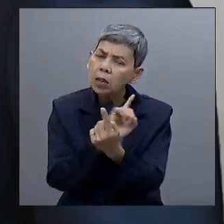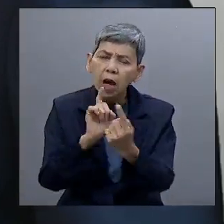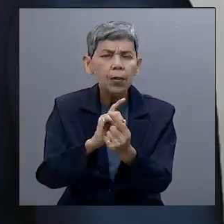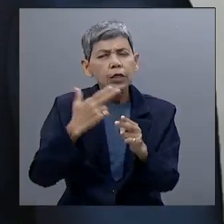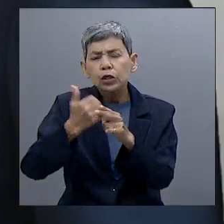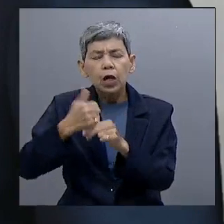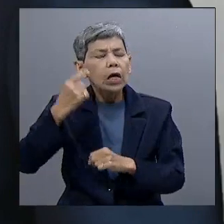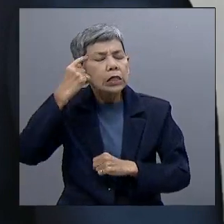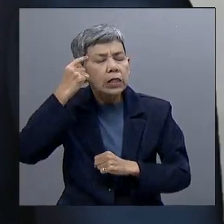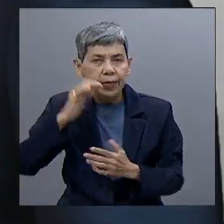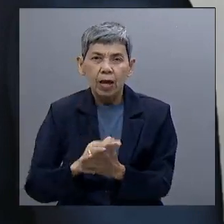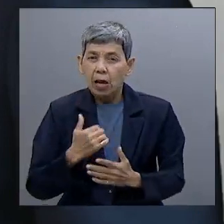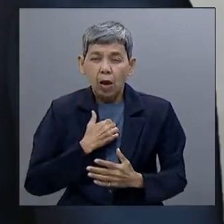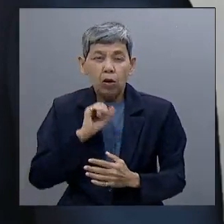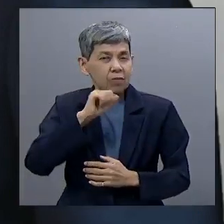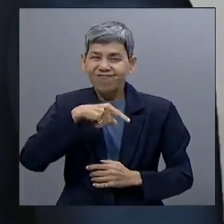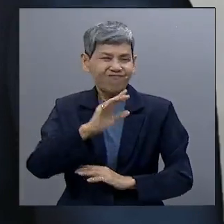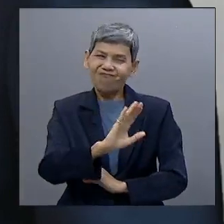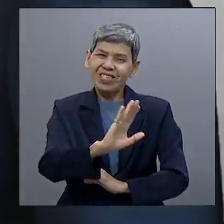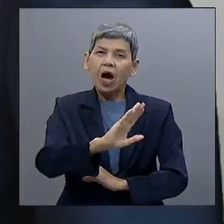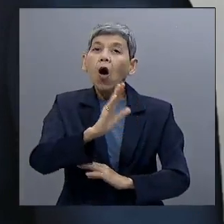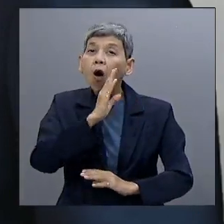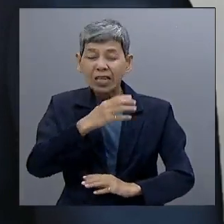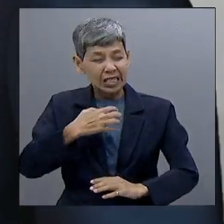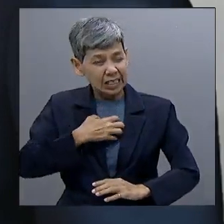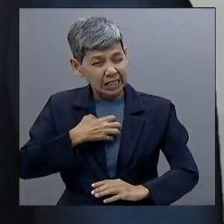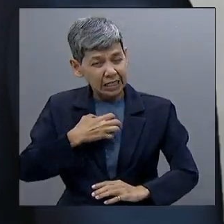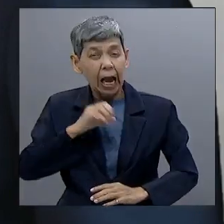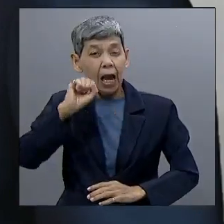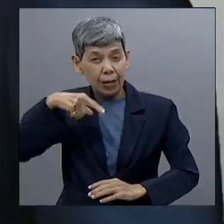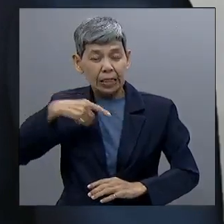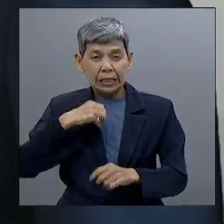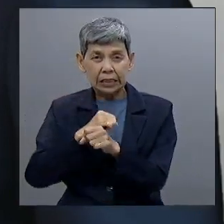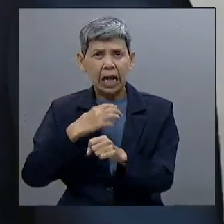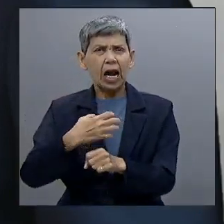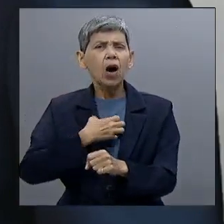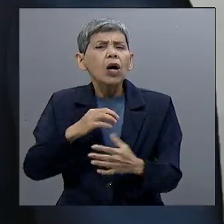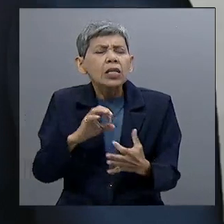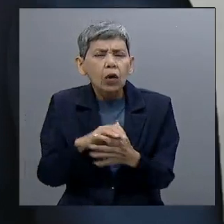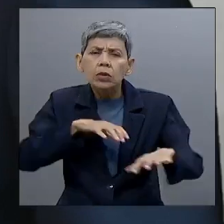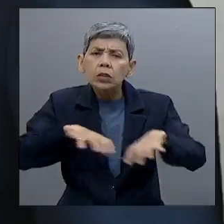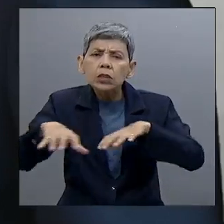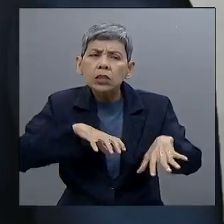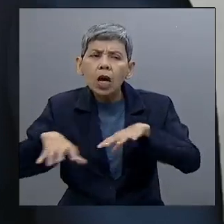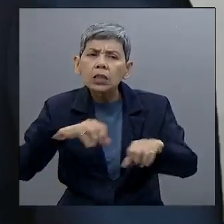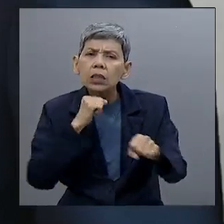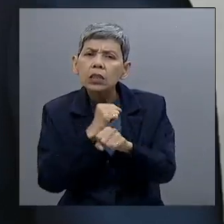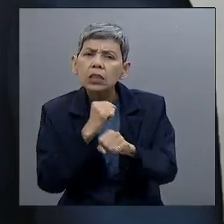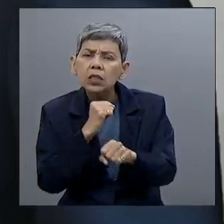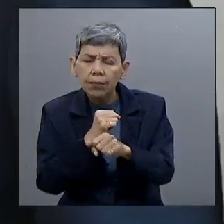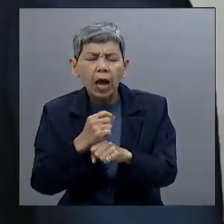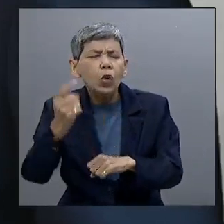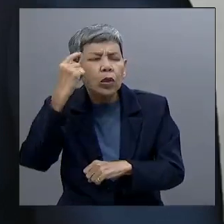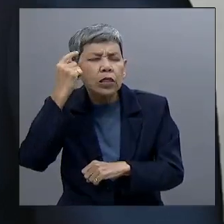จะเรียกแต่มันไม่ใช่ซอฟต์พาวเวอร ์ ถ้าต้องการใช้มันเป็นซอฟต์พาวเวอร์ซอฟต์พาวเวอร์มันคือการจัดการทางอำนาจให้คิดอย่างนี้ดีกว่าฮ